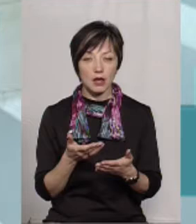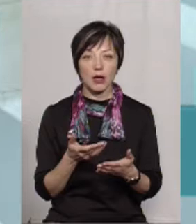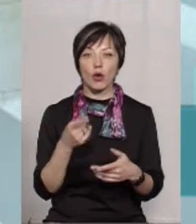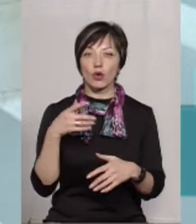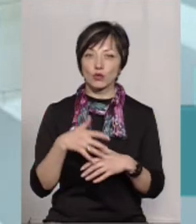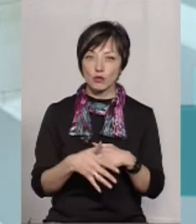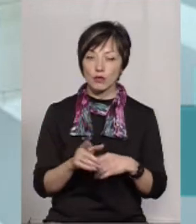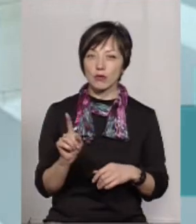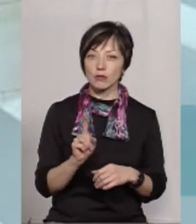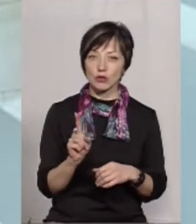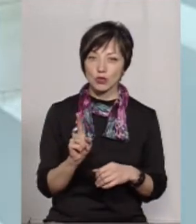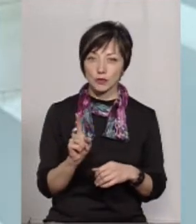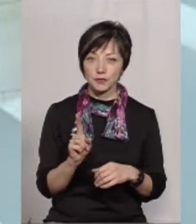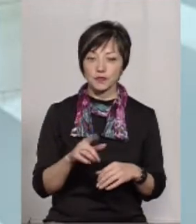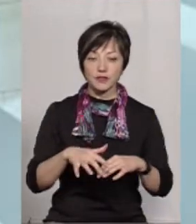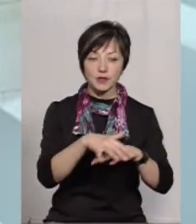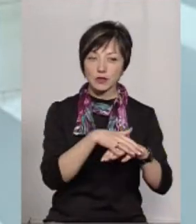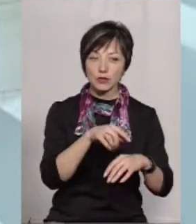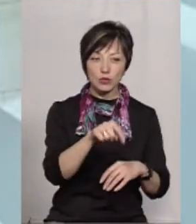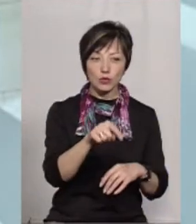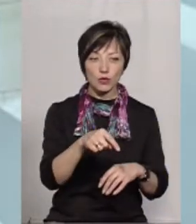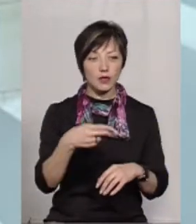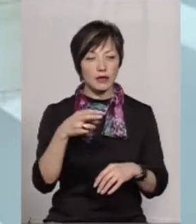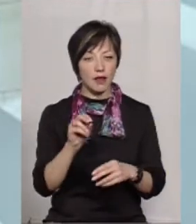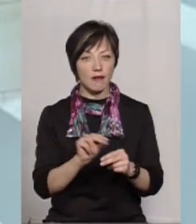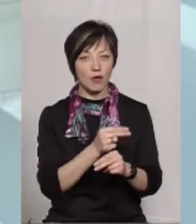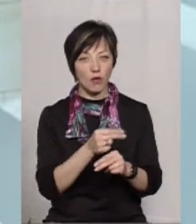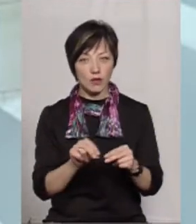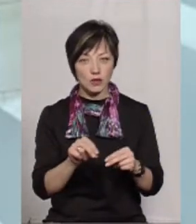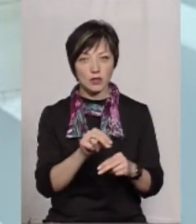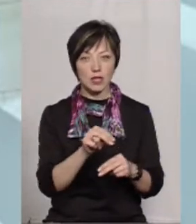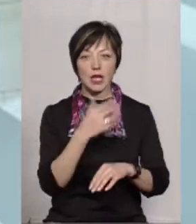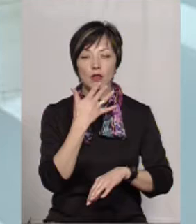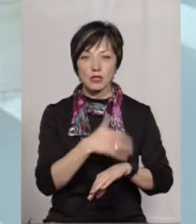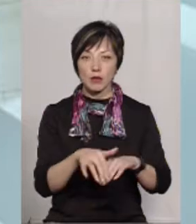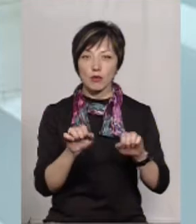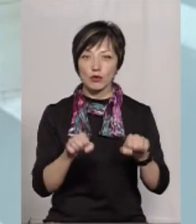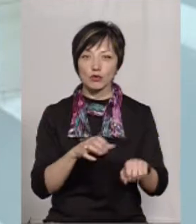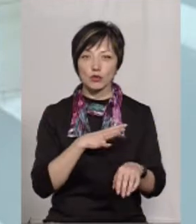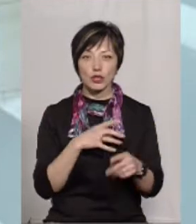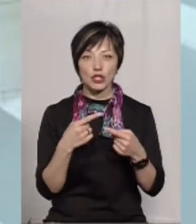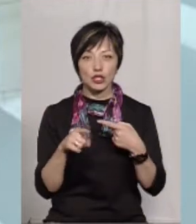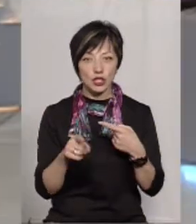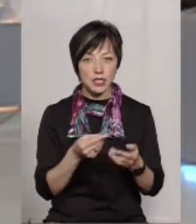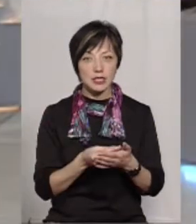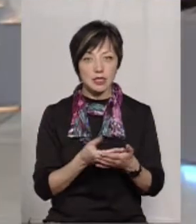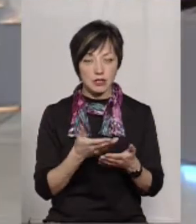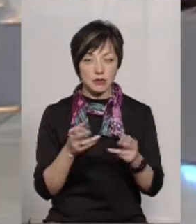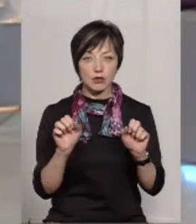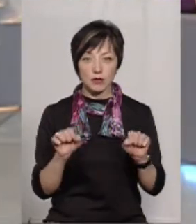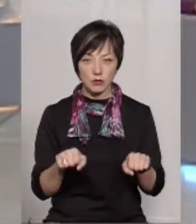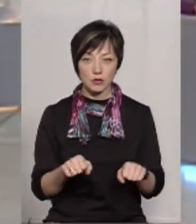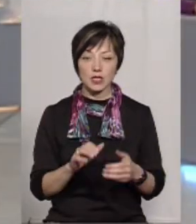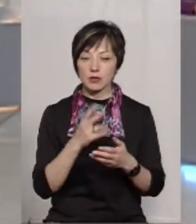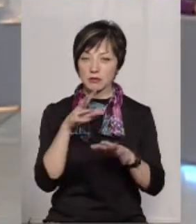цінностей. Ми розуміємо, що в тому середовищі, де виховувалися іноземці, можуть бути певним чином інші. Відрізнятися картини